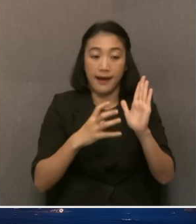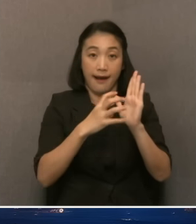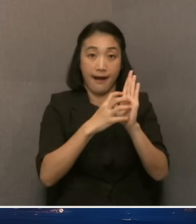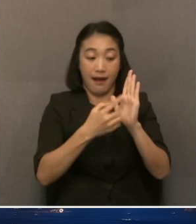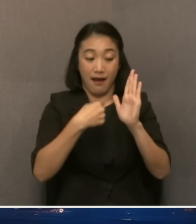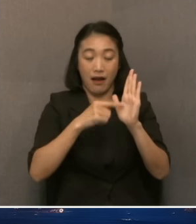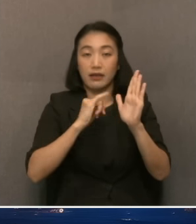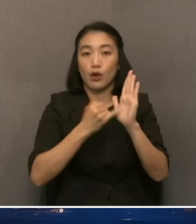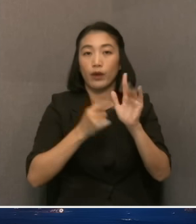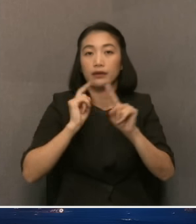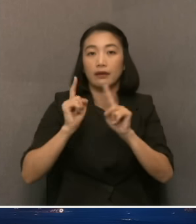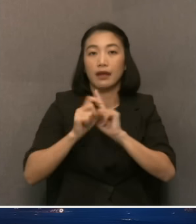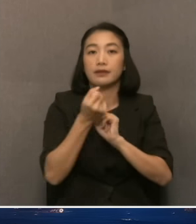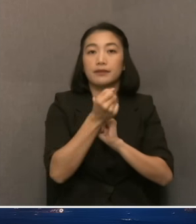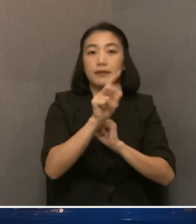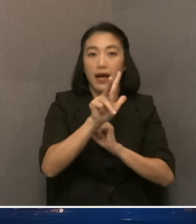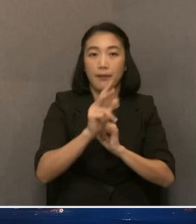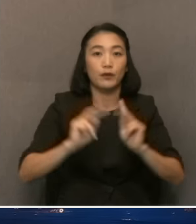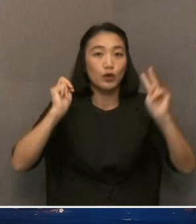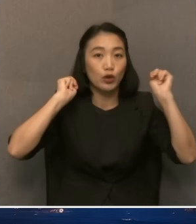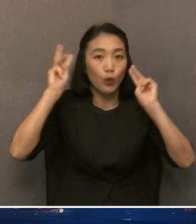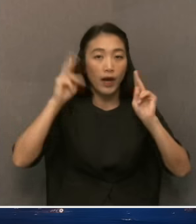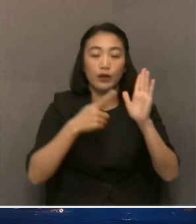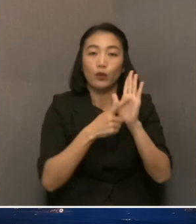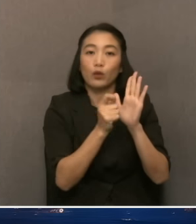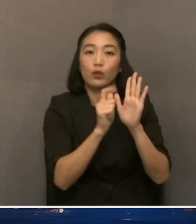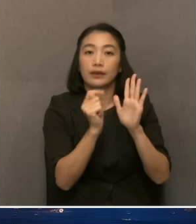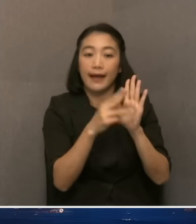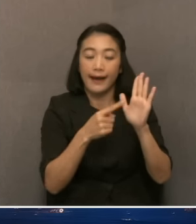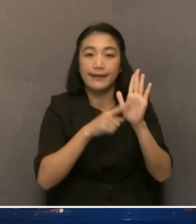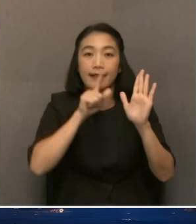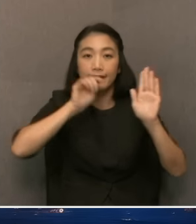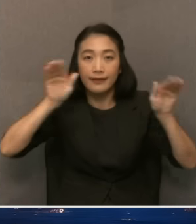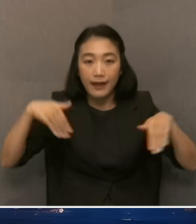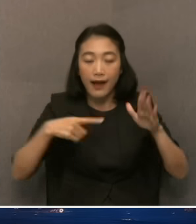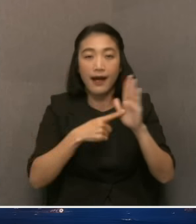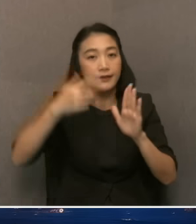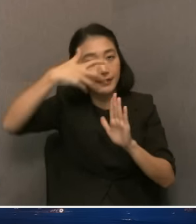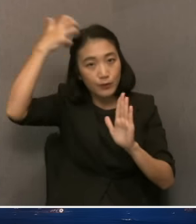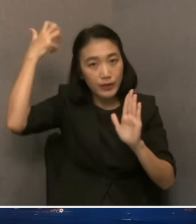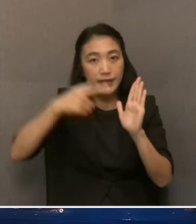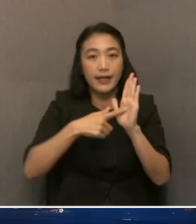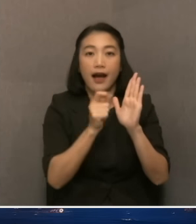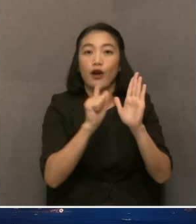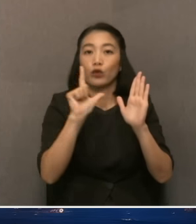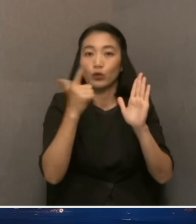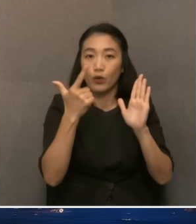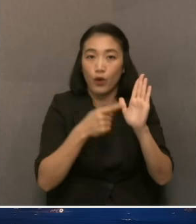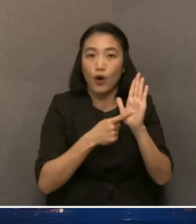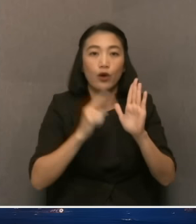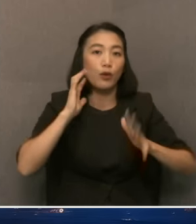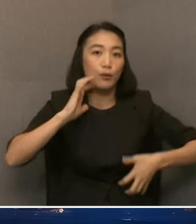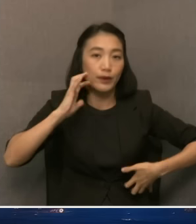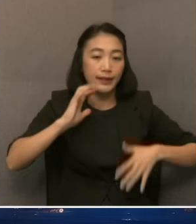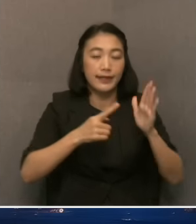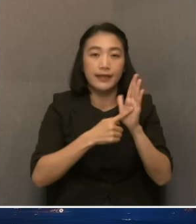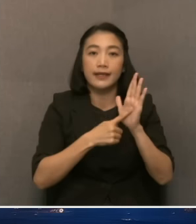ที่ 13จังหวัดค่ะนครสวรรค์อุทัยธานีชัยนาทสิงห์บุรีอ่างทองลพบุรีสระบุรี